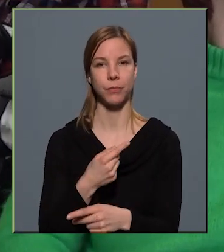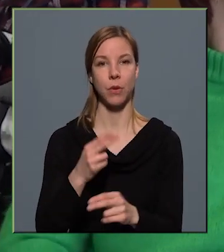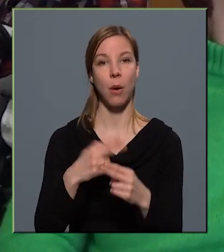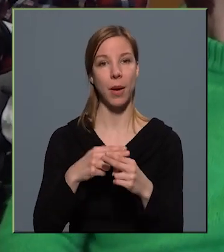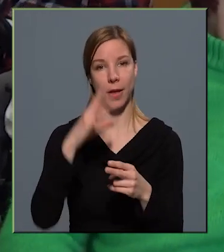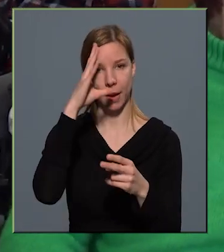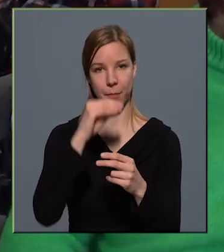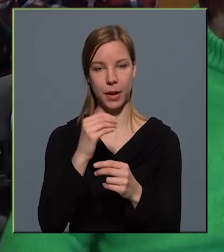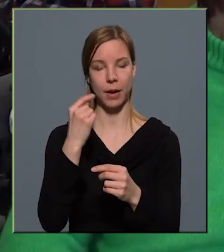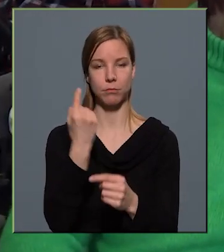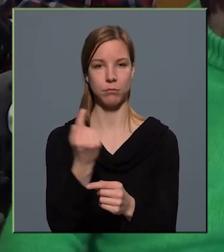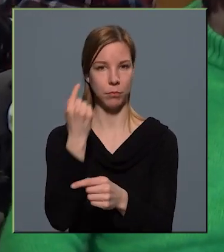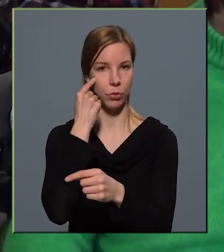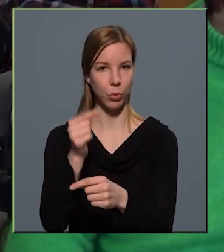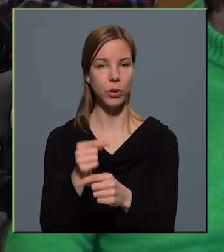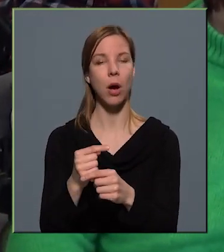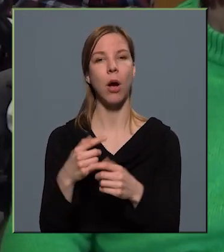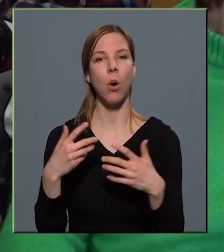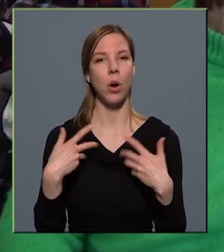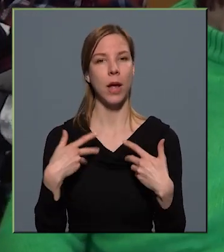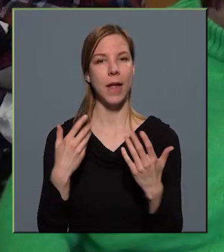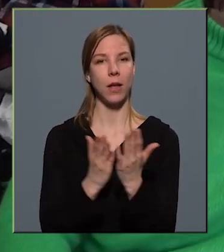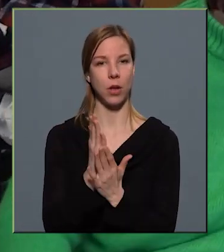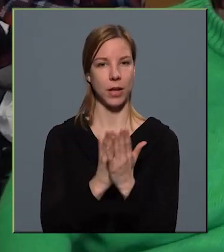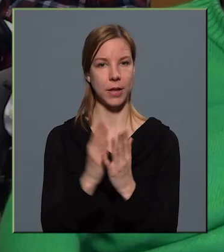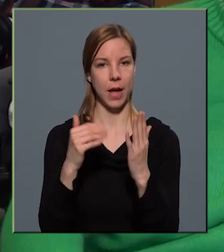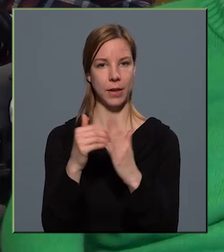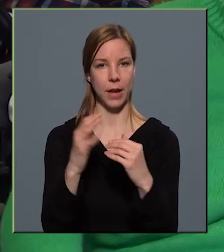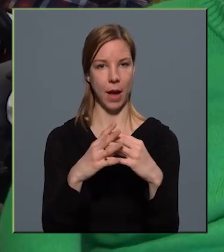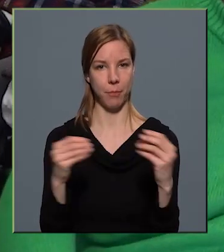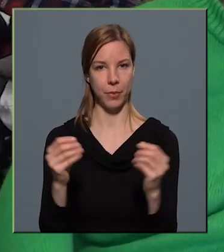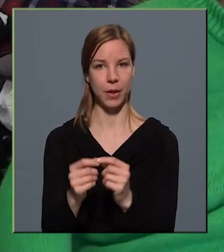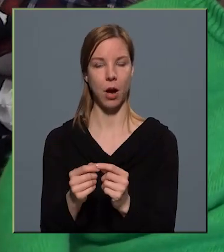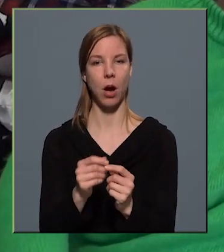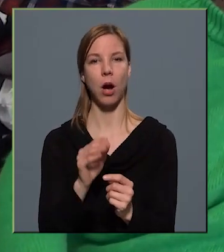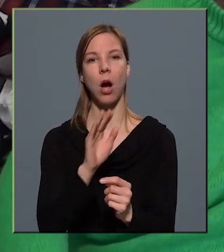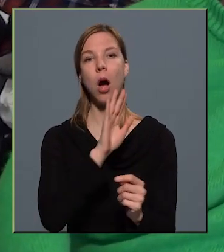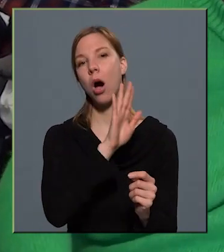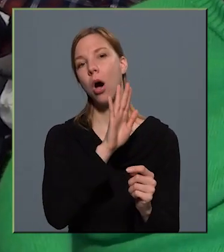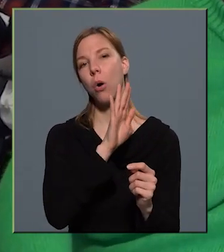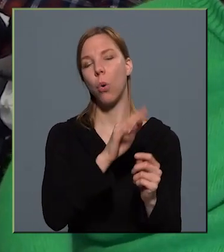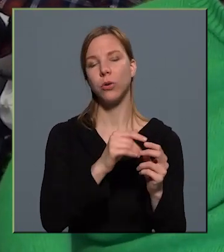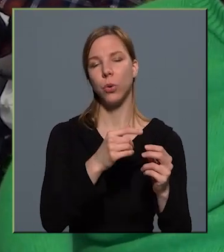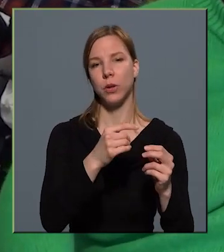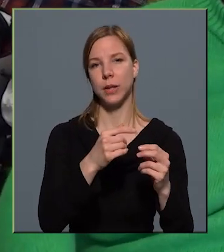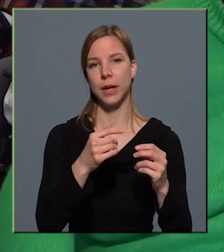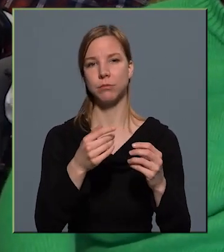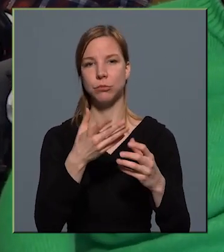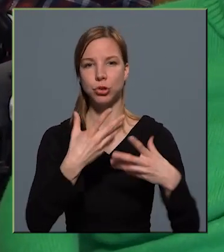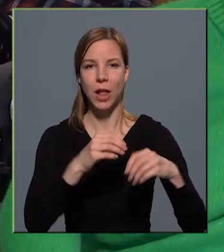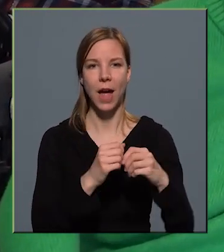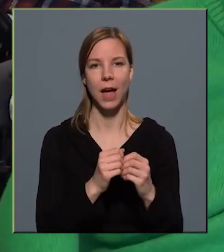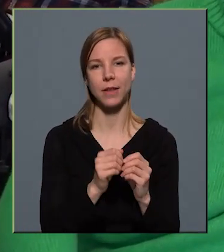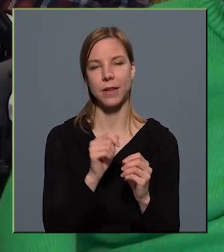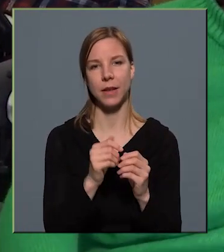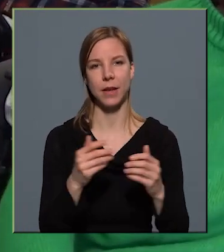is tudják, hogy magával az állatasszisztált terápiával, az otthon lévő családi kedvenccel, a családtaggal milyen sokat tudnak a saját